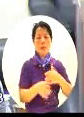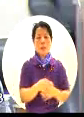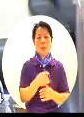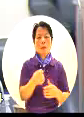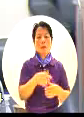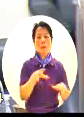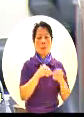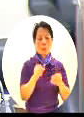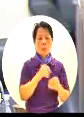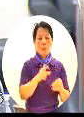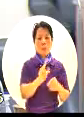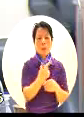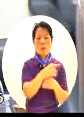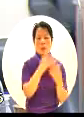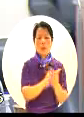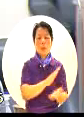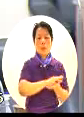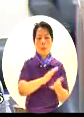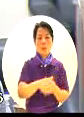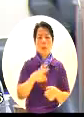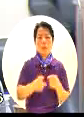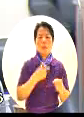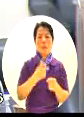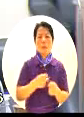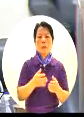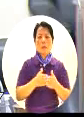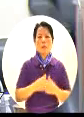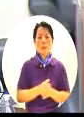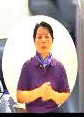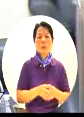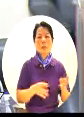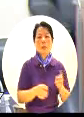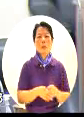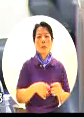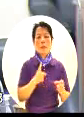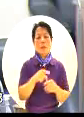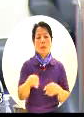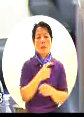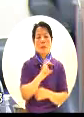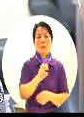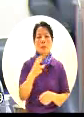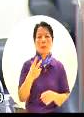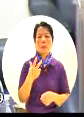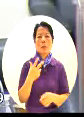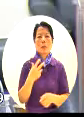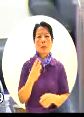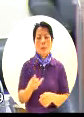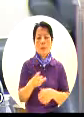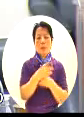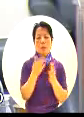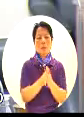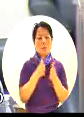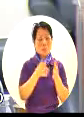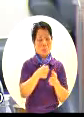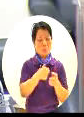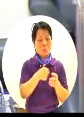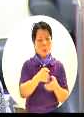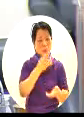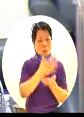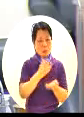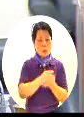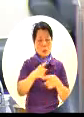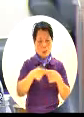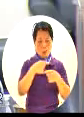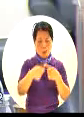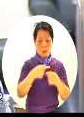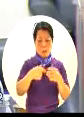啥？20年哦，123年会处理，我认为。真的不对啦，要处理